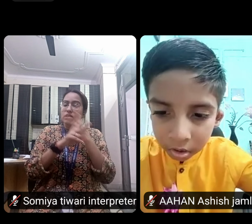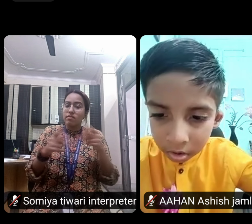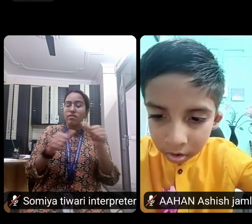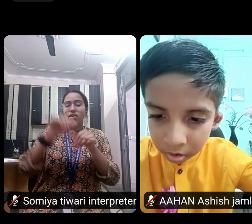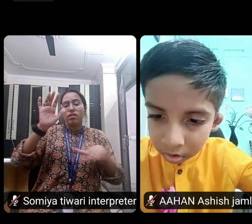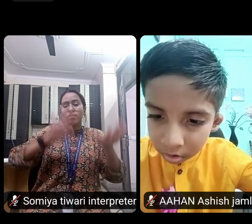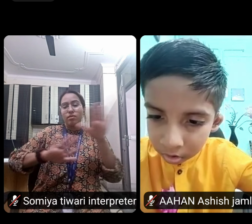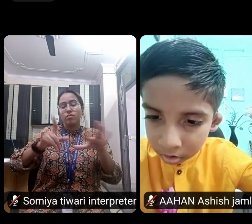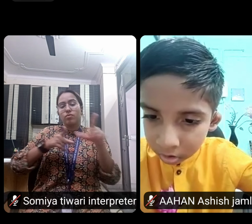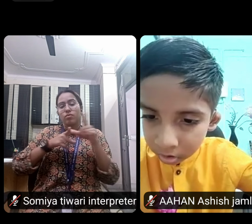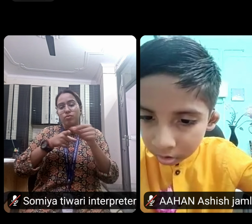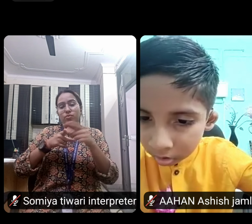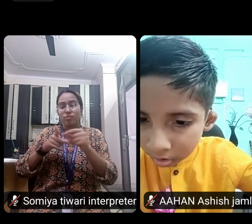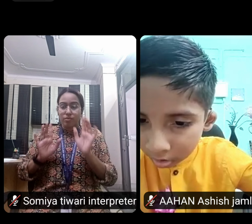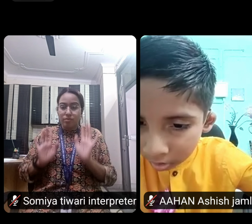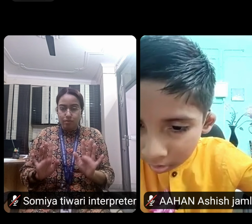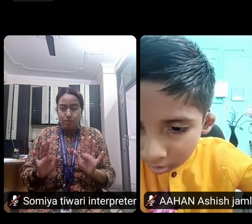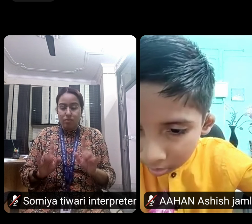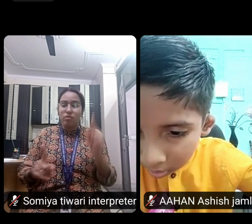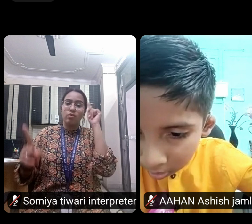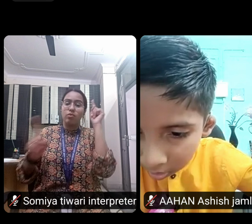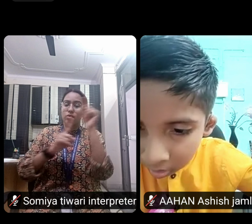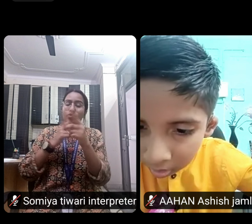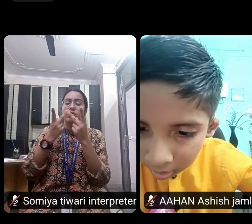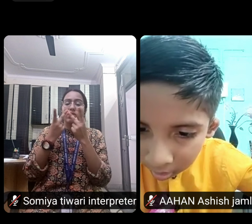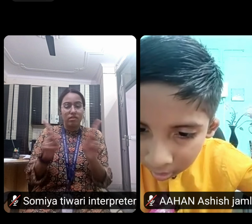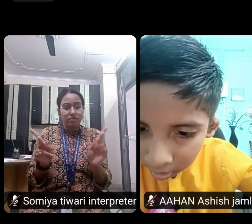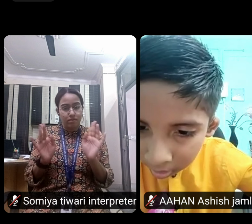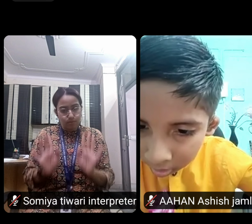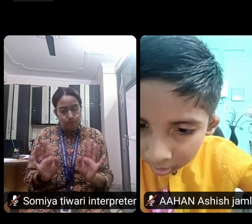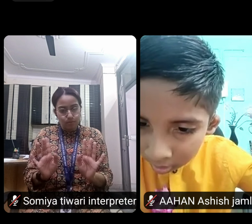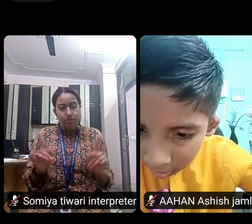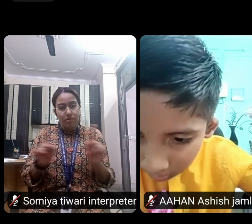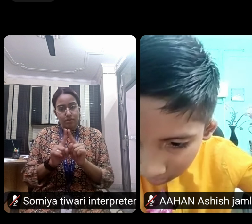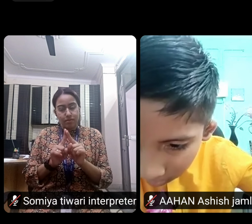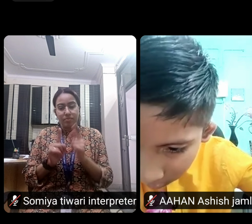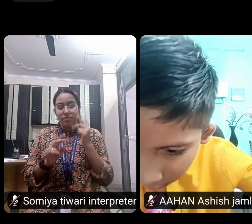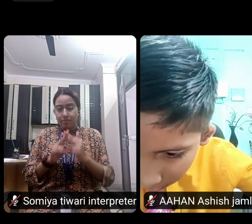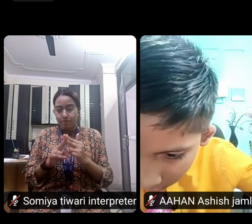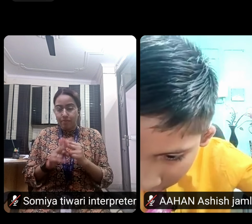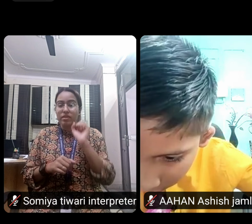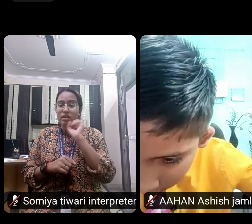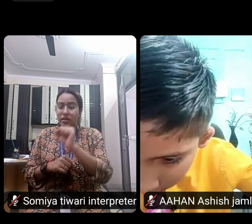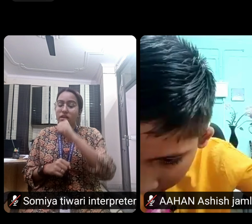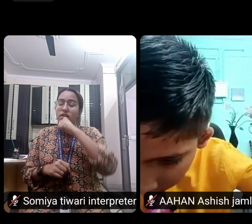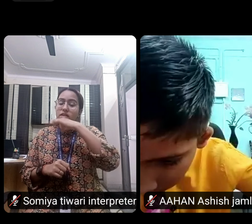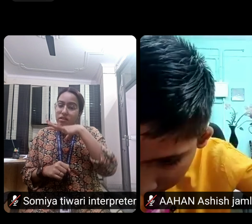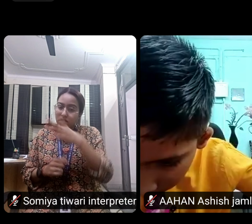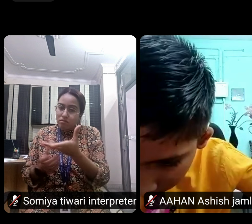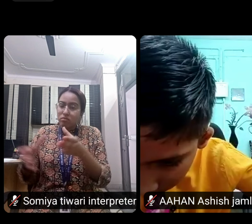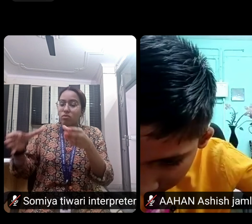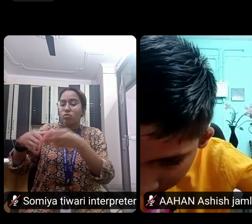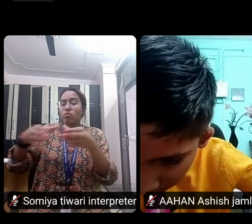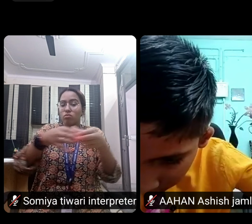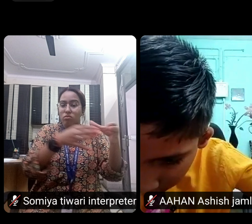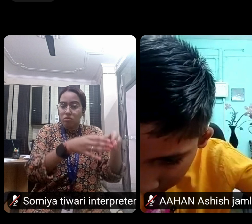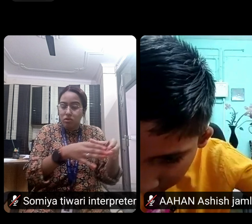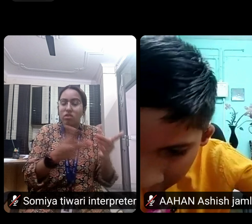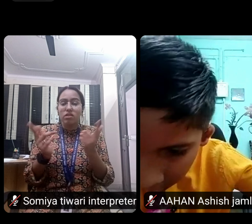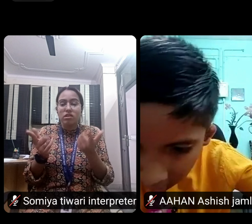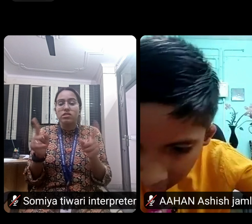बच्चे को, और उनकी गोल्स भी अलग अलग होती है, तो उनके सिवियरिटी के अनुसार, उनके एज ऑफ आइडेंटिफिकेशन के